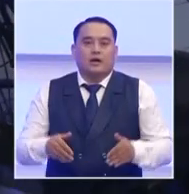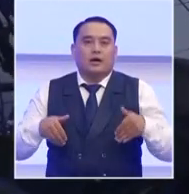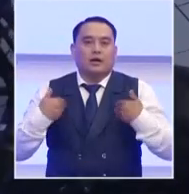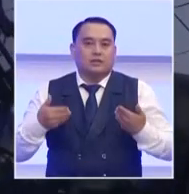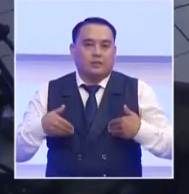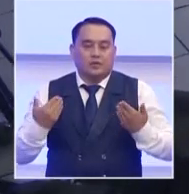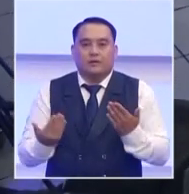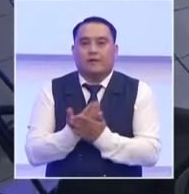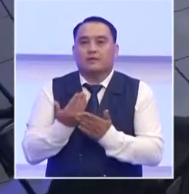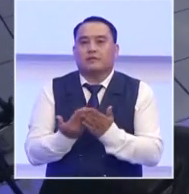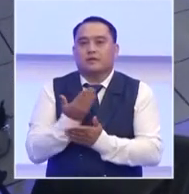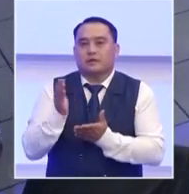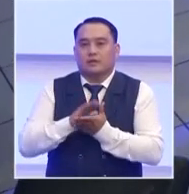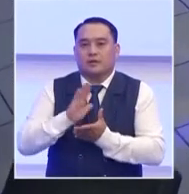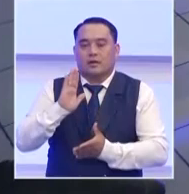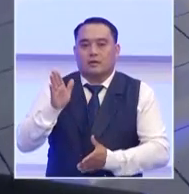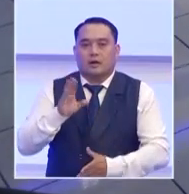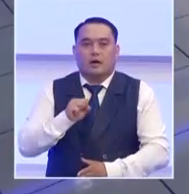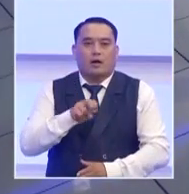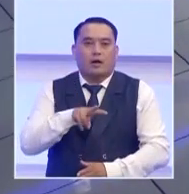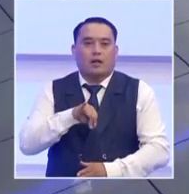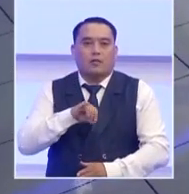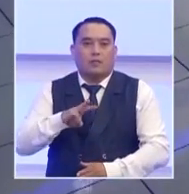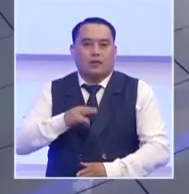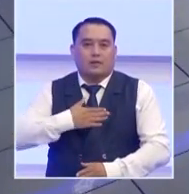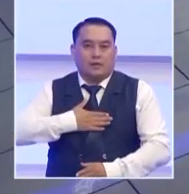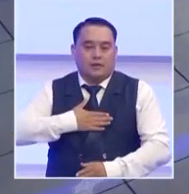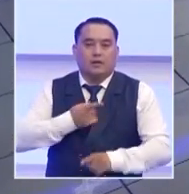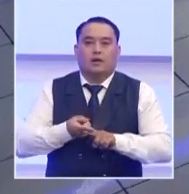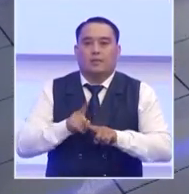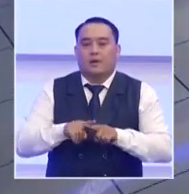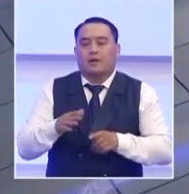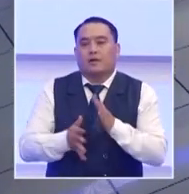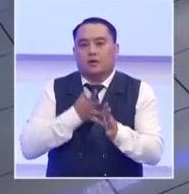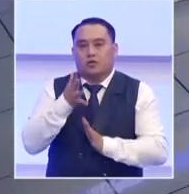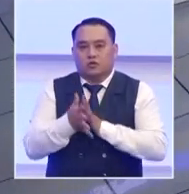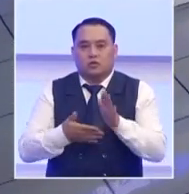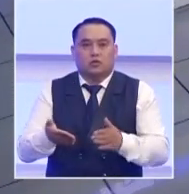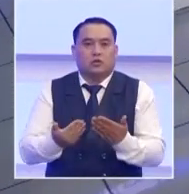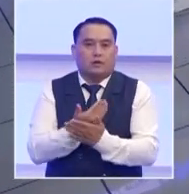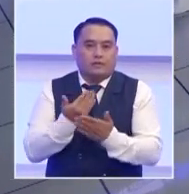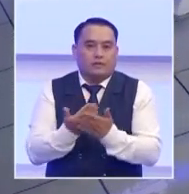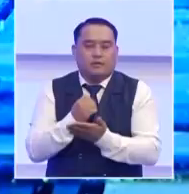Ассаламу алейкум, қадірменді көрермен, тікелей эфирде жаңалықтар студияда Алмат Хамид, сурдо аудармада Марат